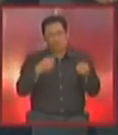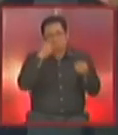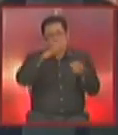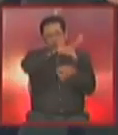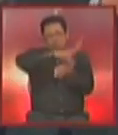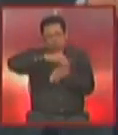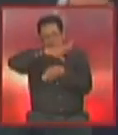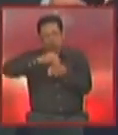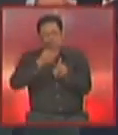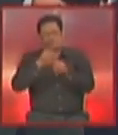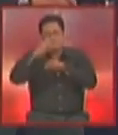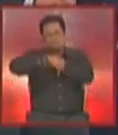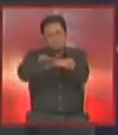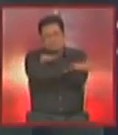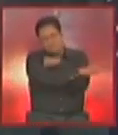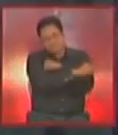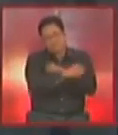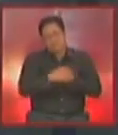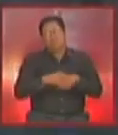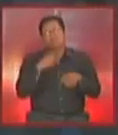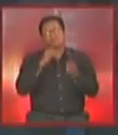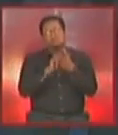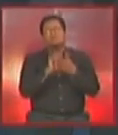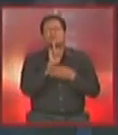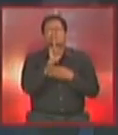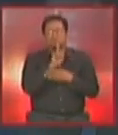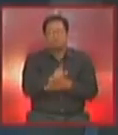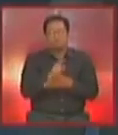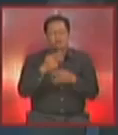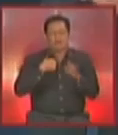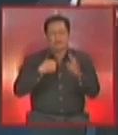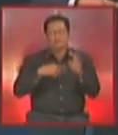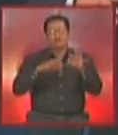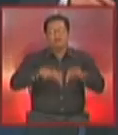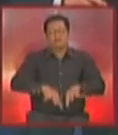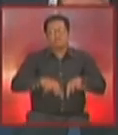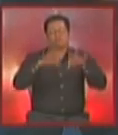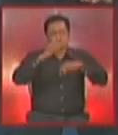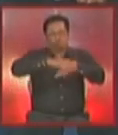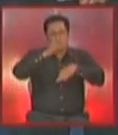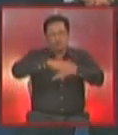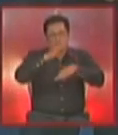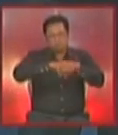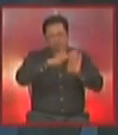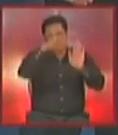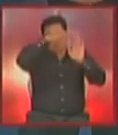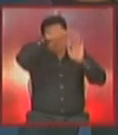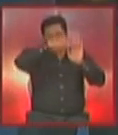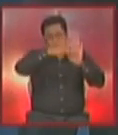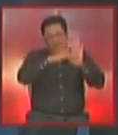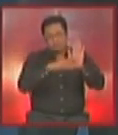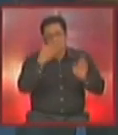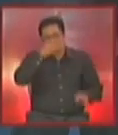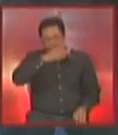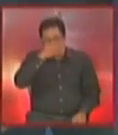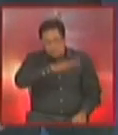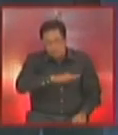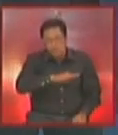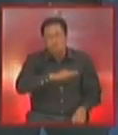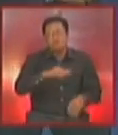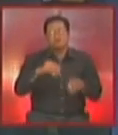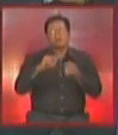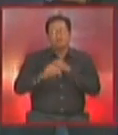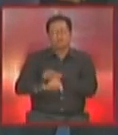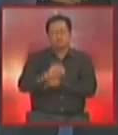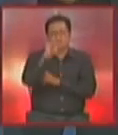sa dagat ang isang sama ng panahon. Kaya naman nakataas pa rin ang flood warning ng pag-asa sa ilang mga lugar. Katulad sa Bicol Region, sa Camarines Sur, Norte